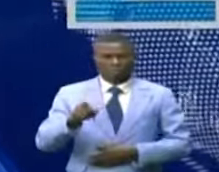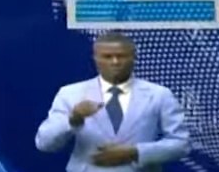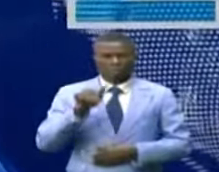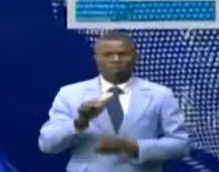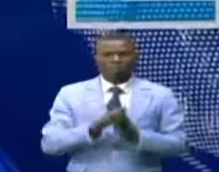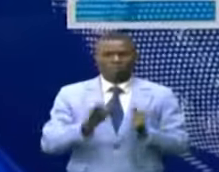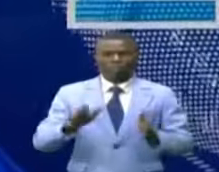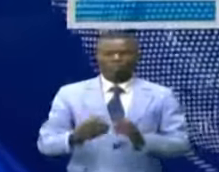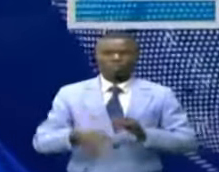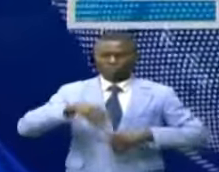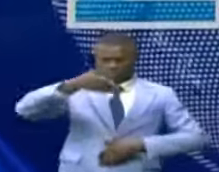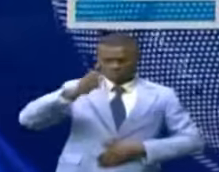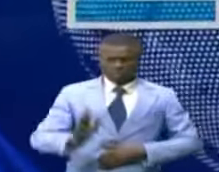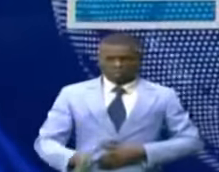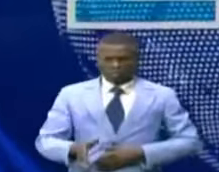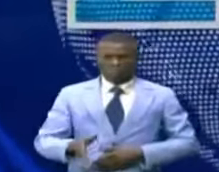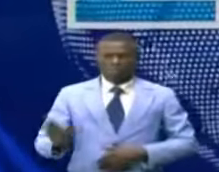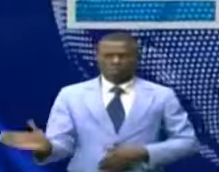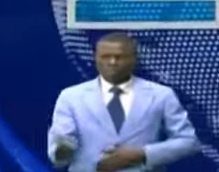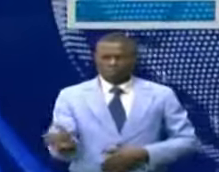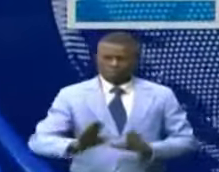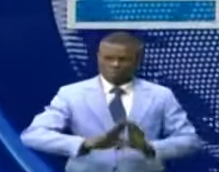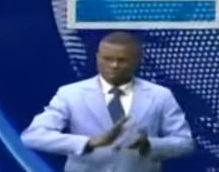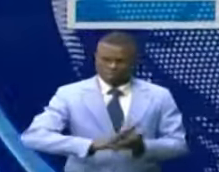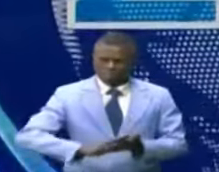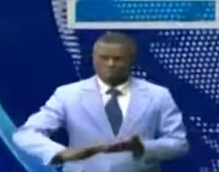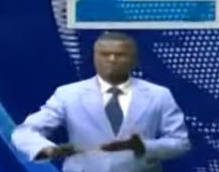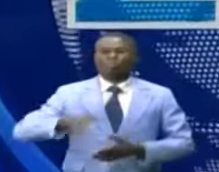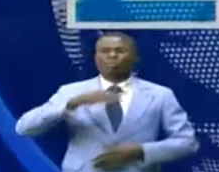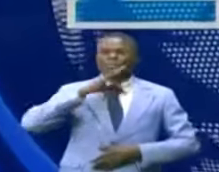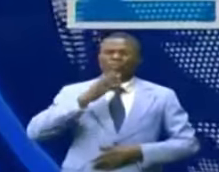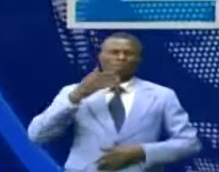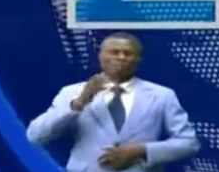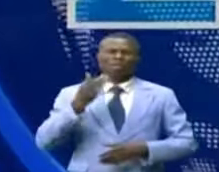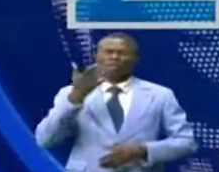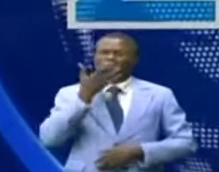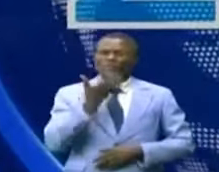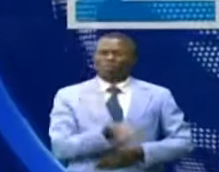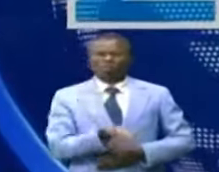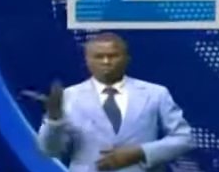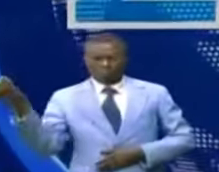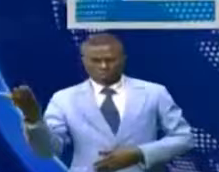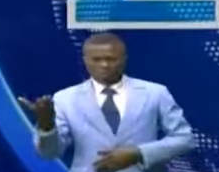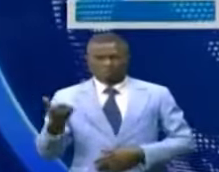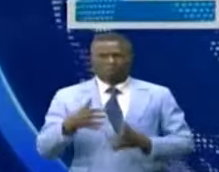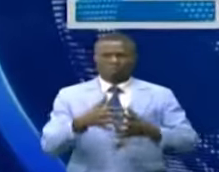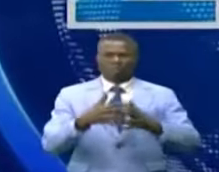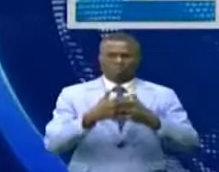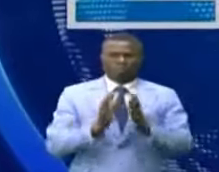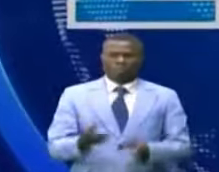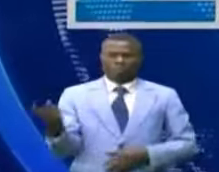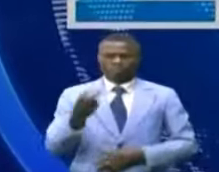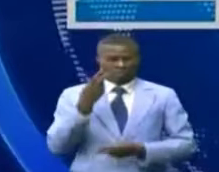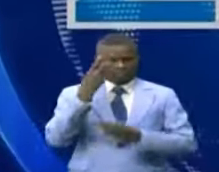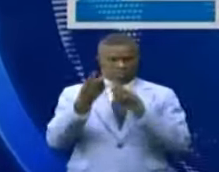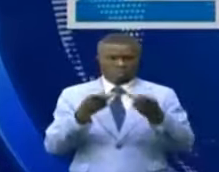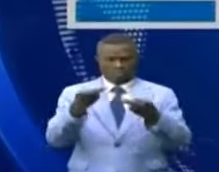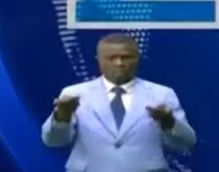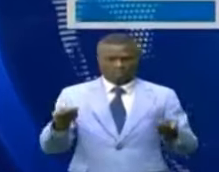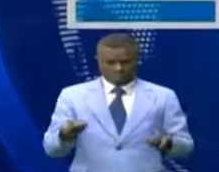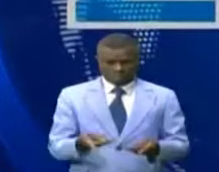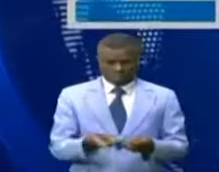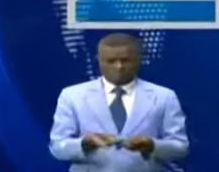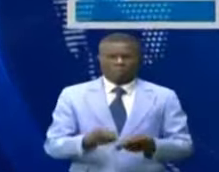turque spécialisée justement dans l'assainissement et recyclage des déchets plastiques. Les deux partenaires ont visité les lieux où se